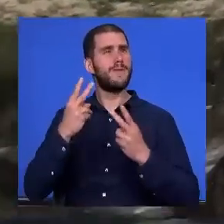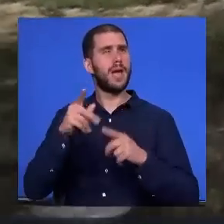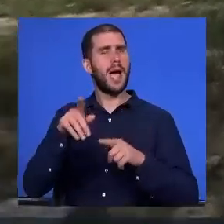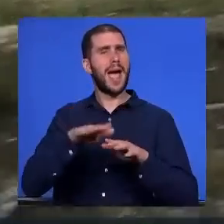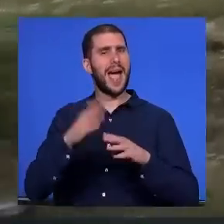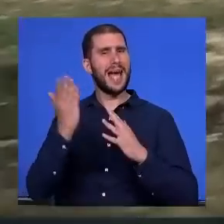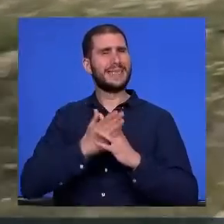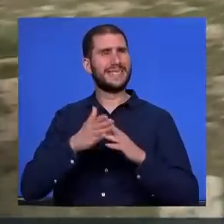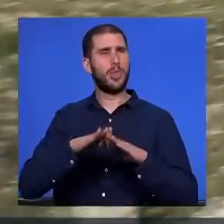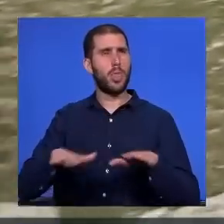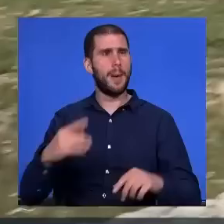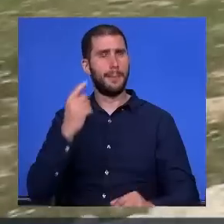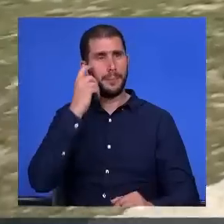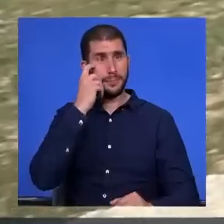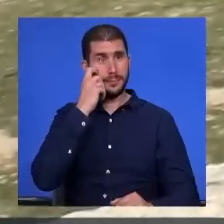חצי דונם?